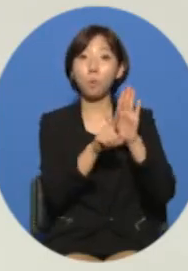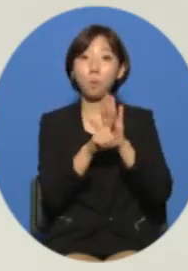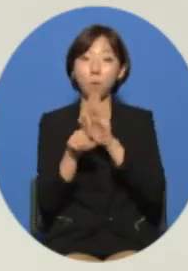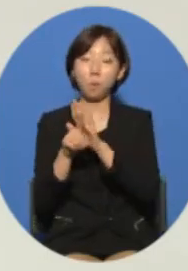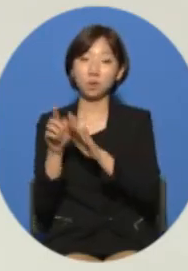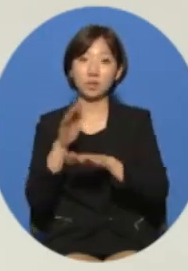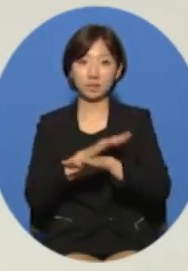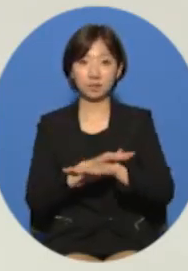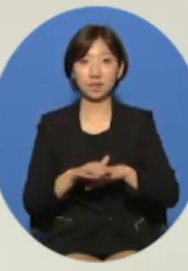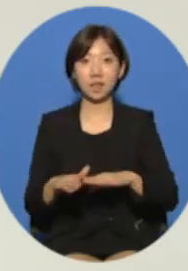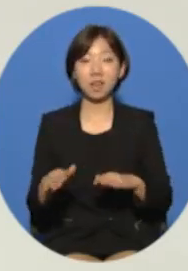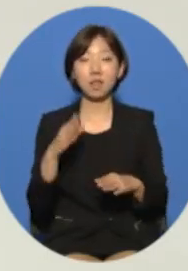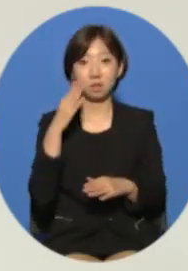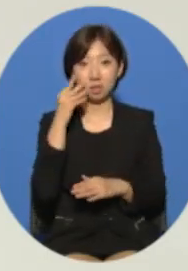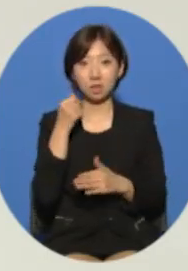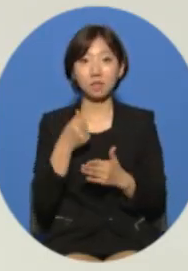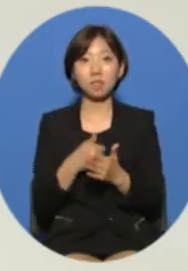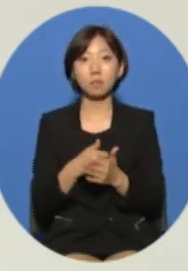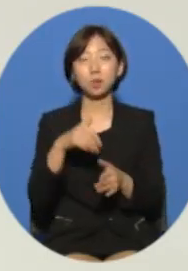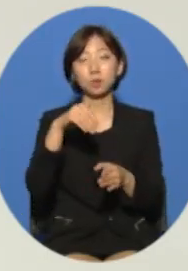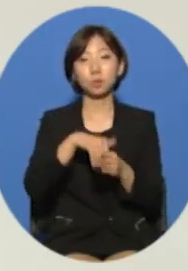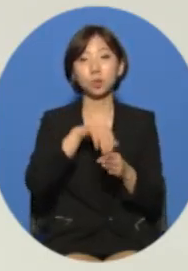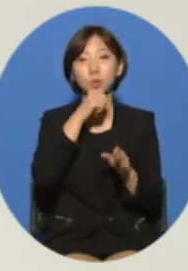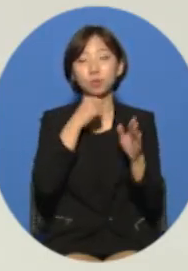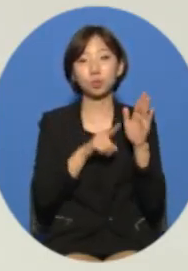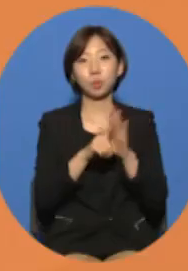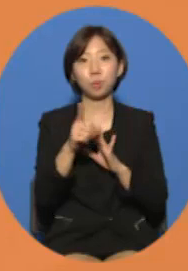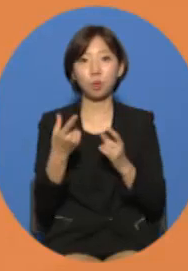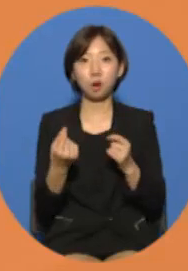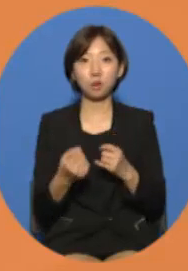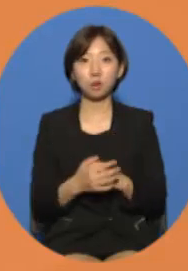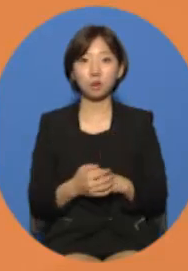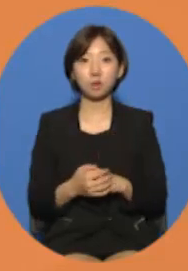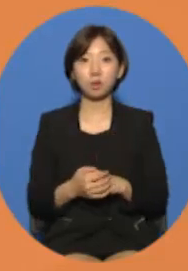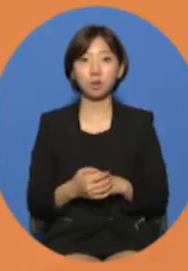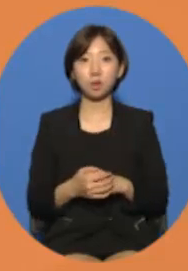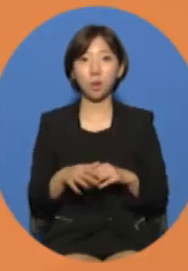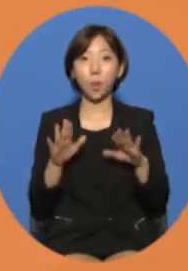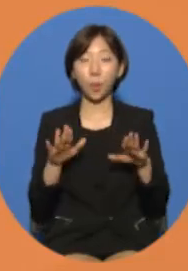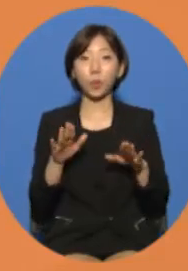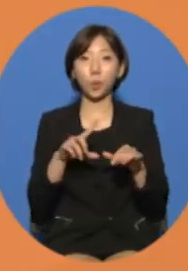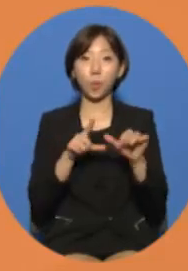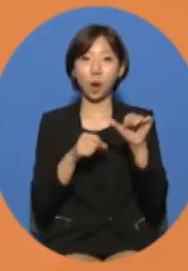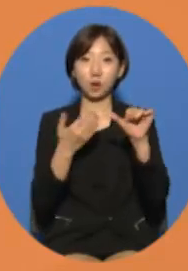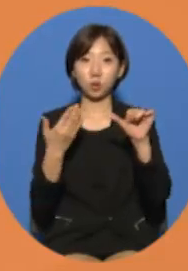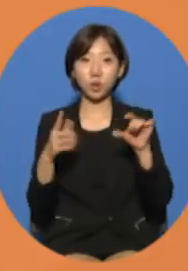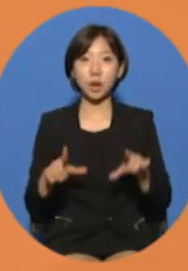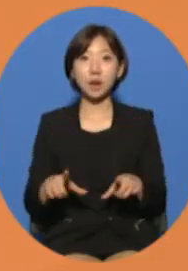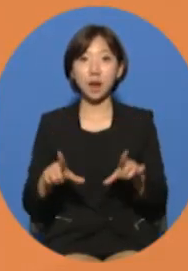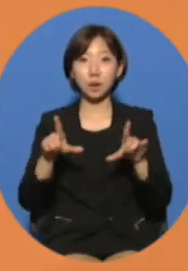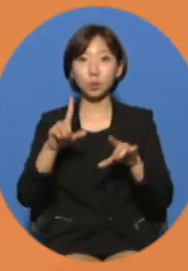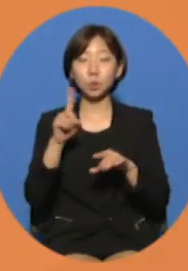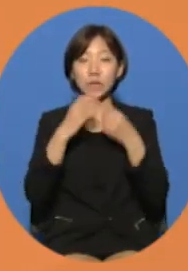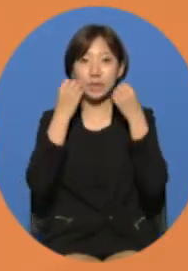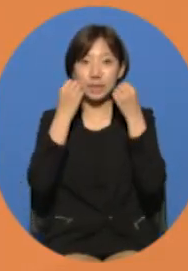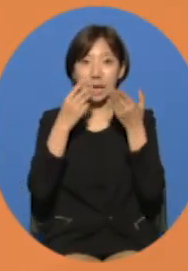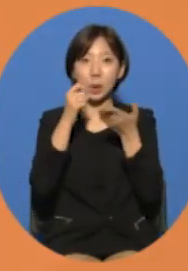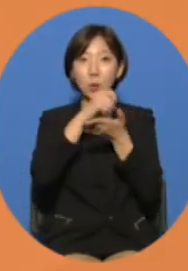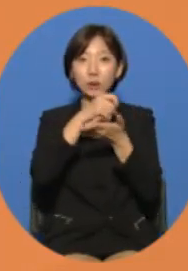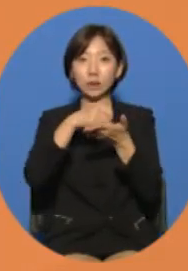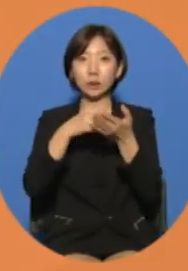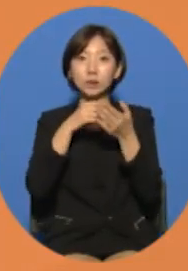돼서 이렇게 투표율이 좀 높은 것으로 보고 있습니다. 네, 오늘 치러지는 선거 축제에서도 과연 어떤 기록들이 나올지